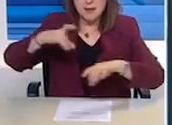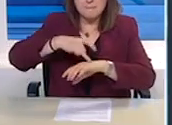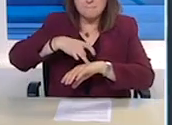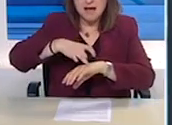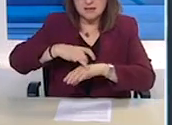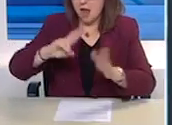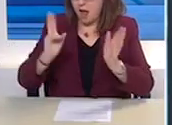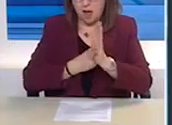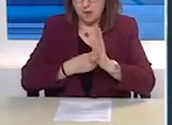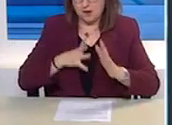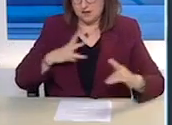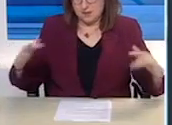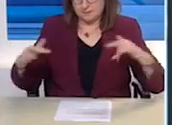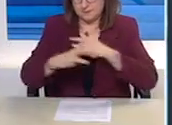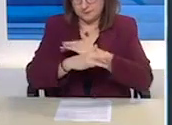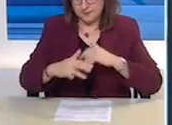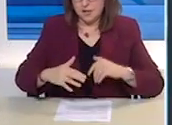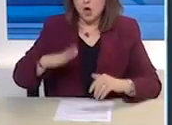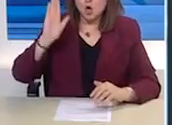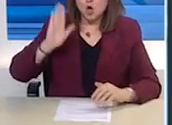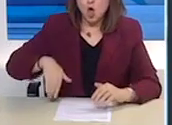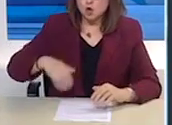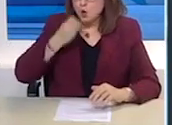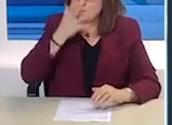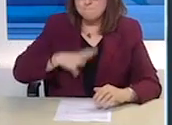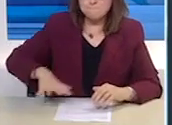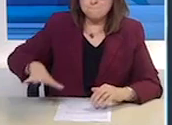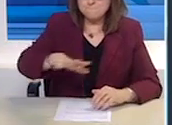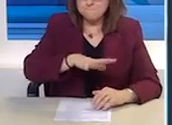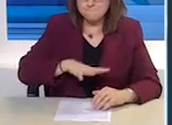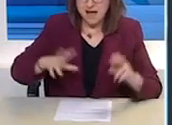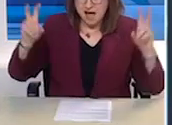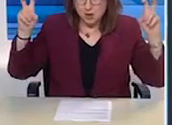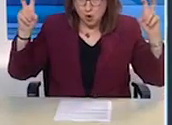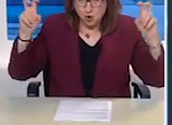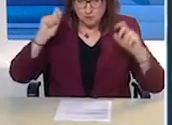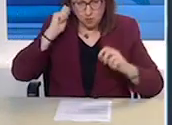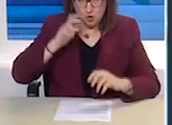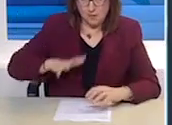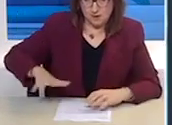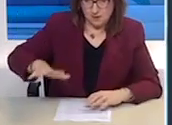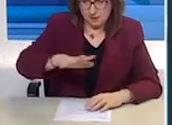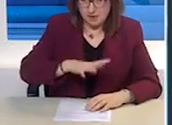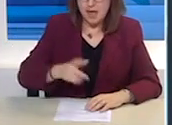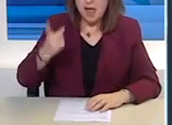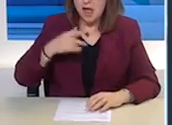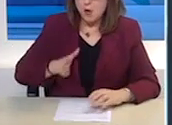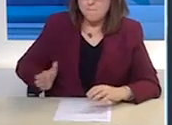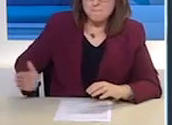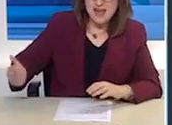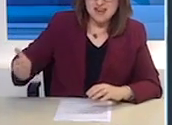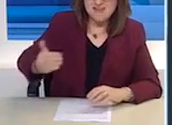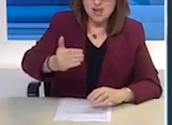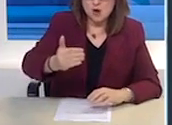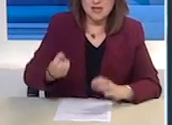2 περιοχές. Πρώτον, στην περιοχή Νότιο Πάρκο, οριζόμενο από την Ιχθυόσκαλα, Περιφερειακή Εθνική Οδό Πατρών Πύργου Νέο